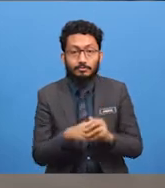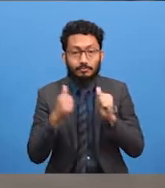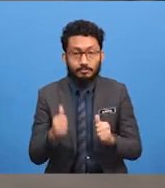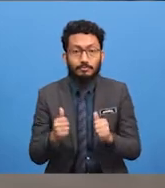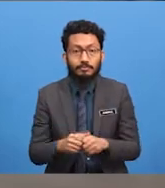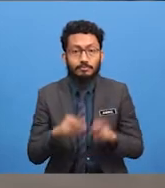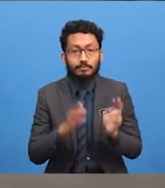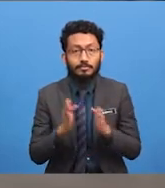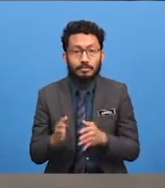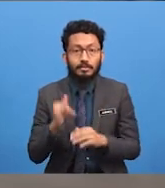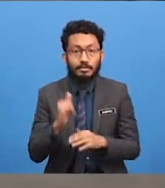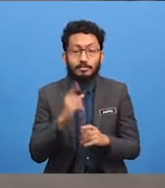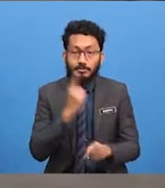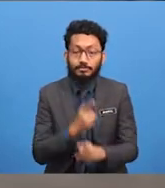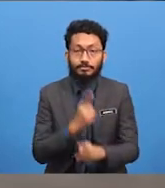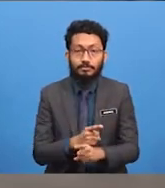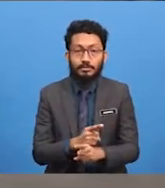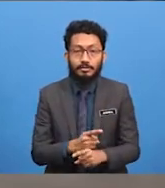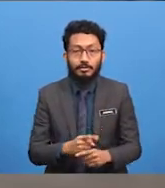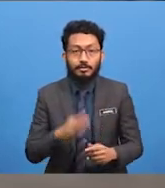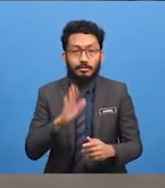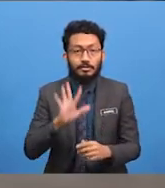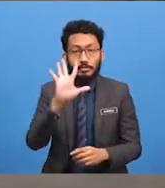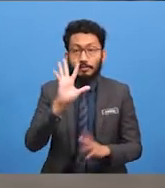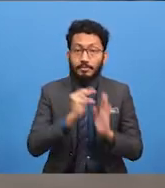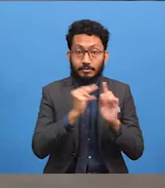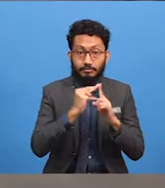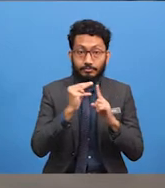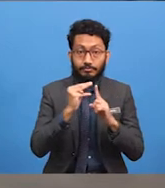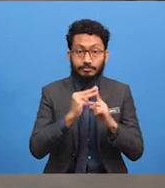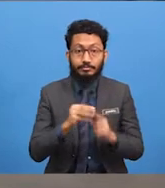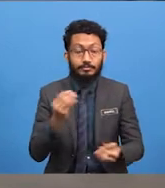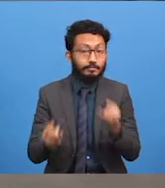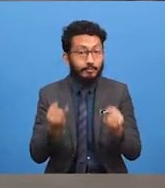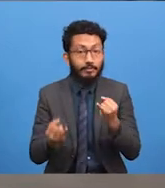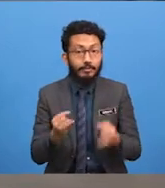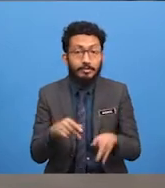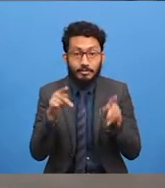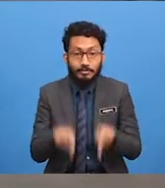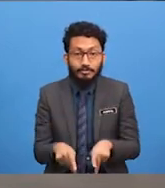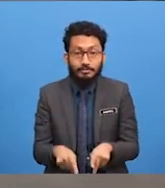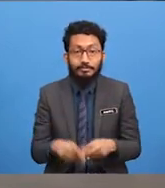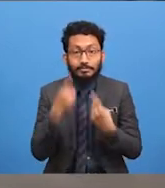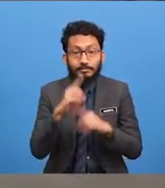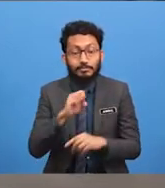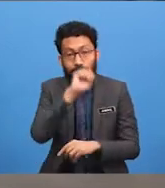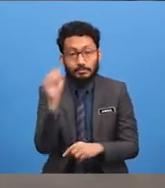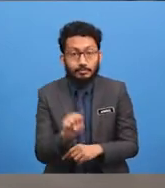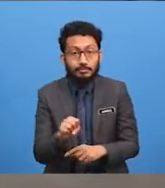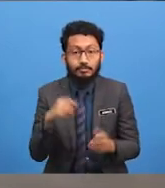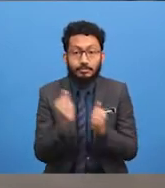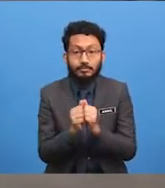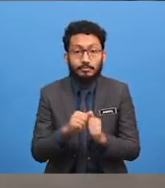mengikut susunan yang betul memberikan 5 markah. Jika pelajar menjawab soalan ini